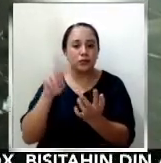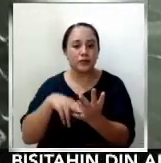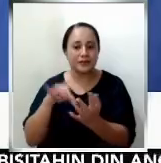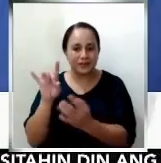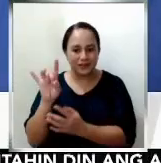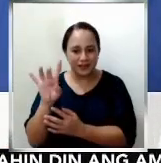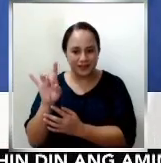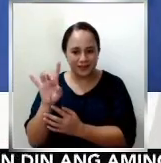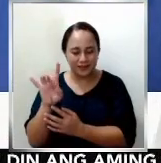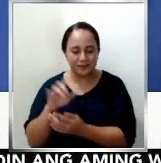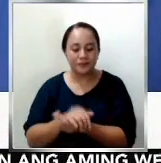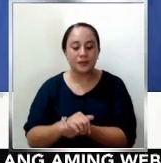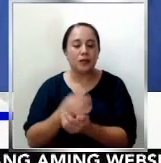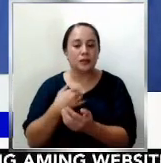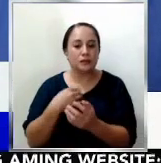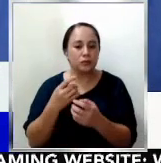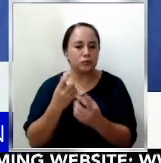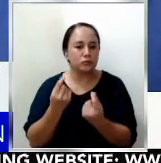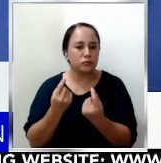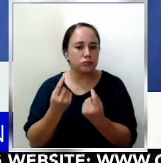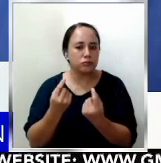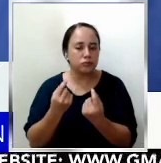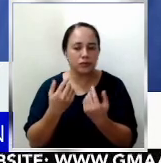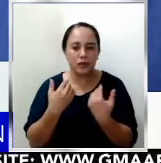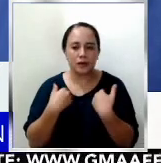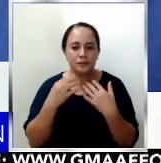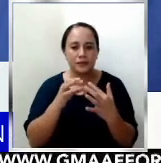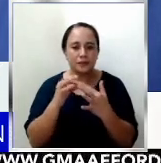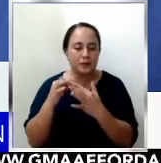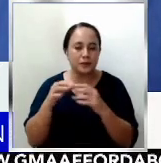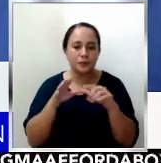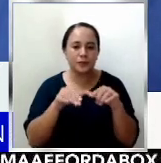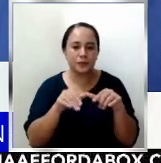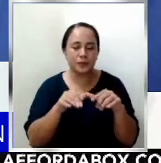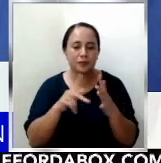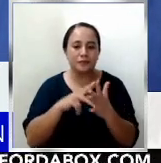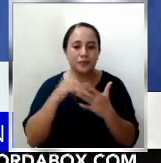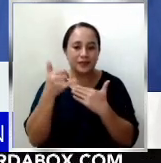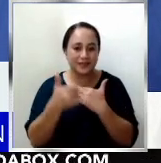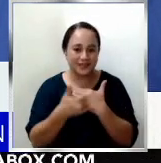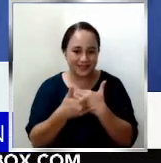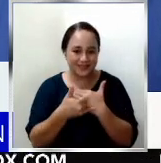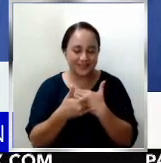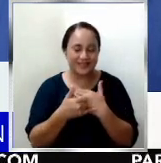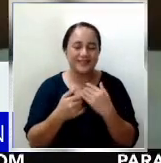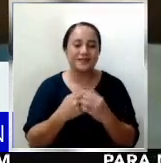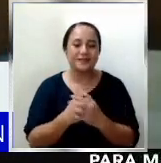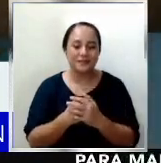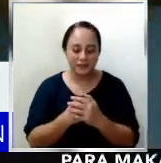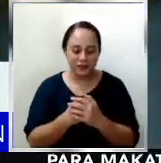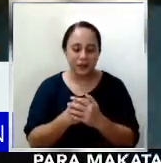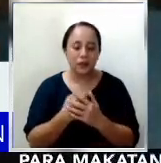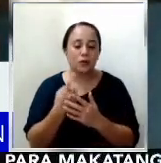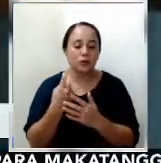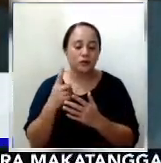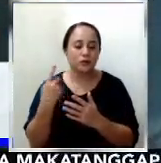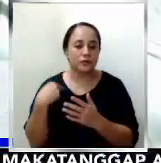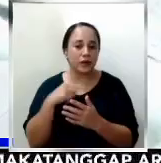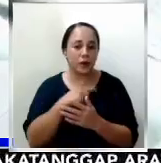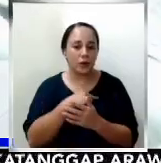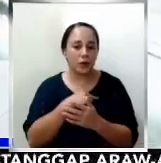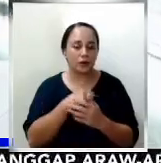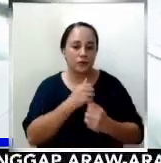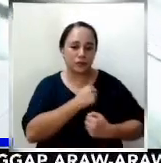2018. Gumawa tayo ng special disability project for our soldiers,